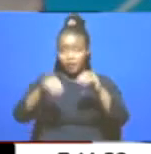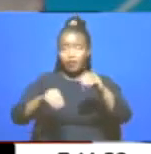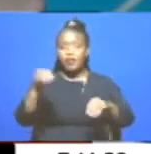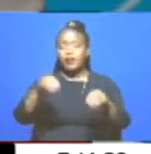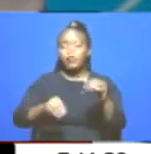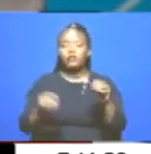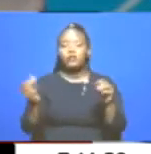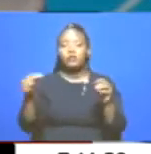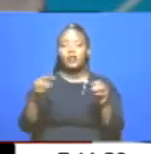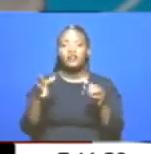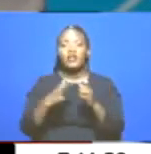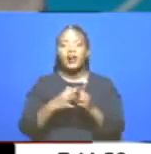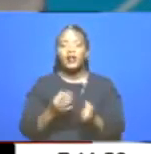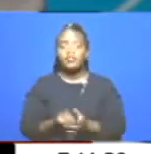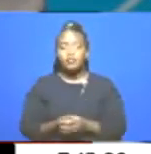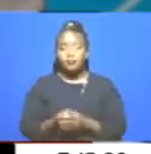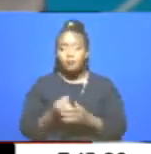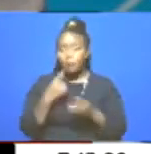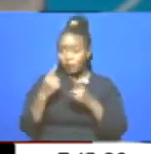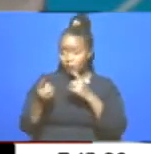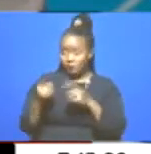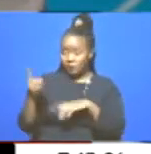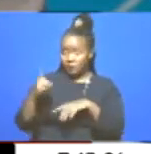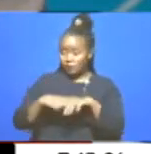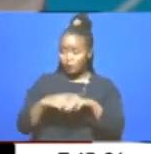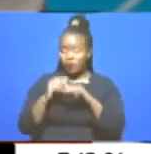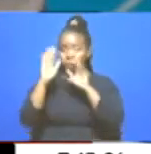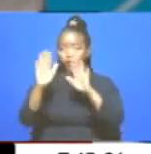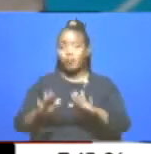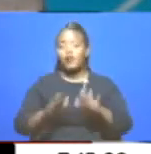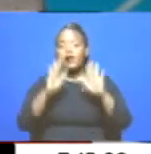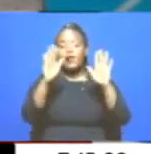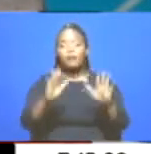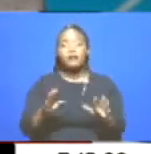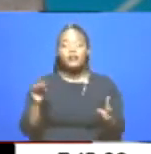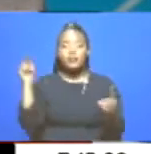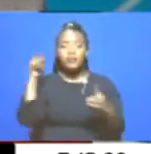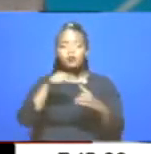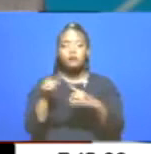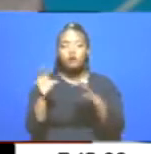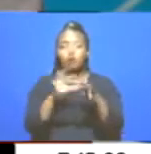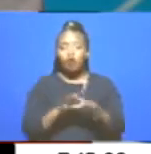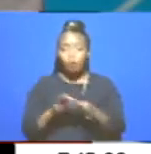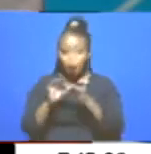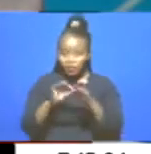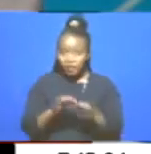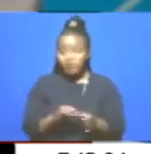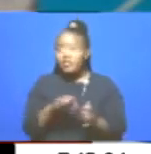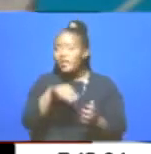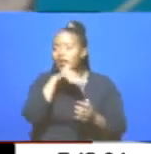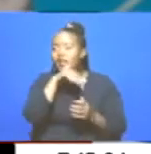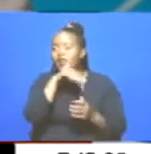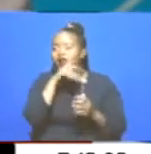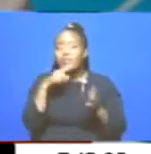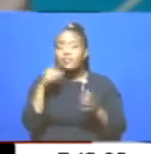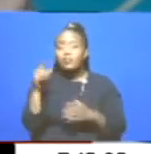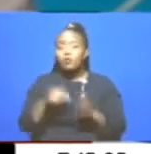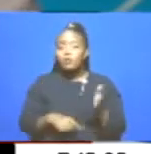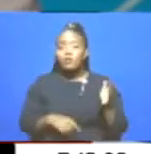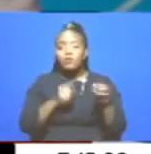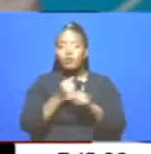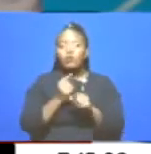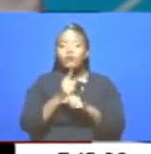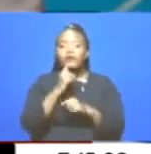huu. Akizungumza wakati wa mkutano wa Azimio la Umoja mjini Wajir, Raila alisema atahakikisha ujenzi wa barabara kuu ya